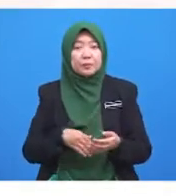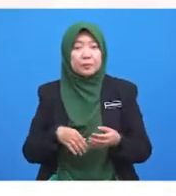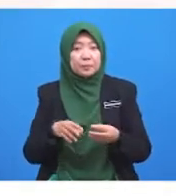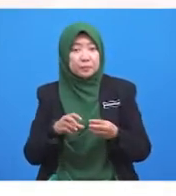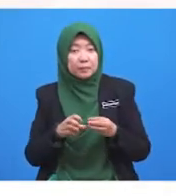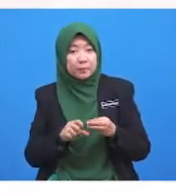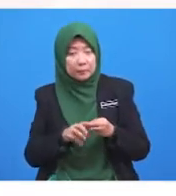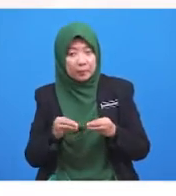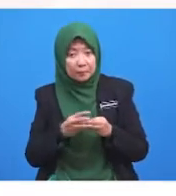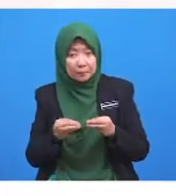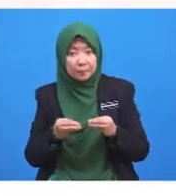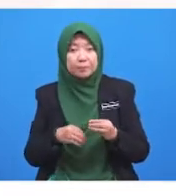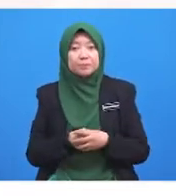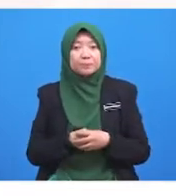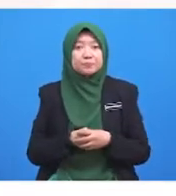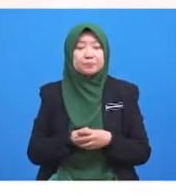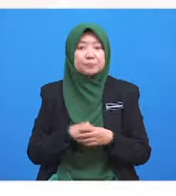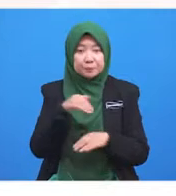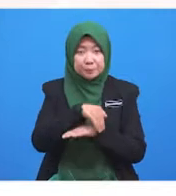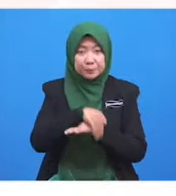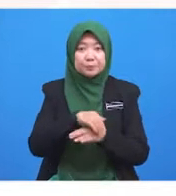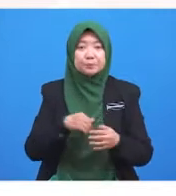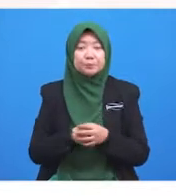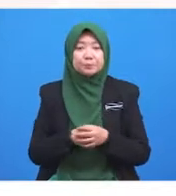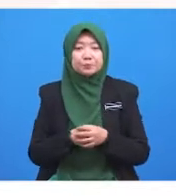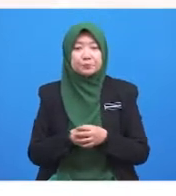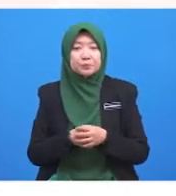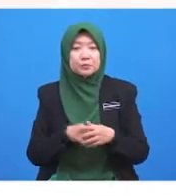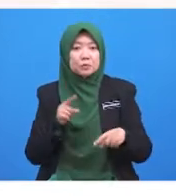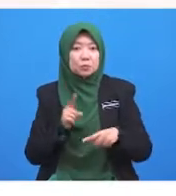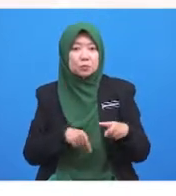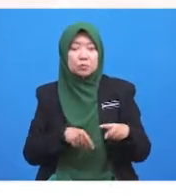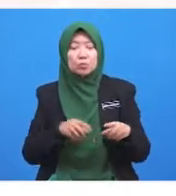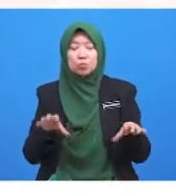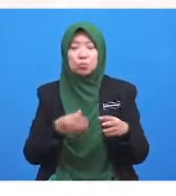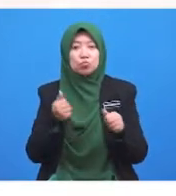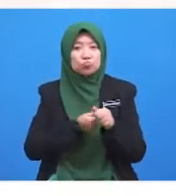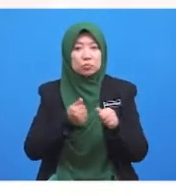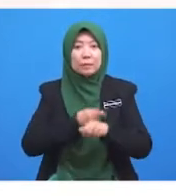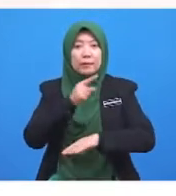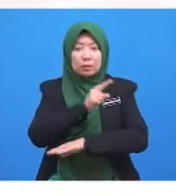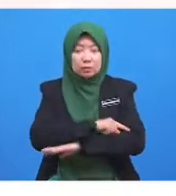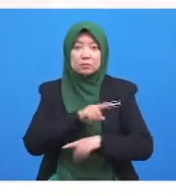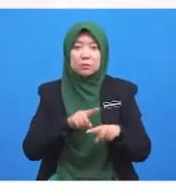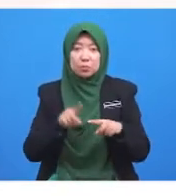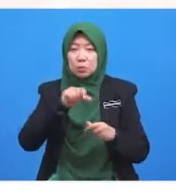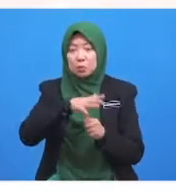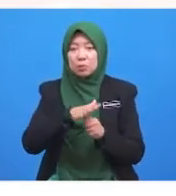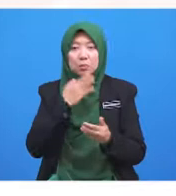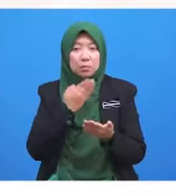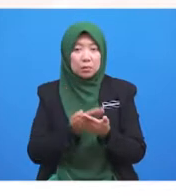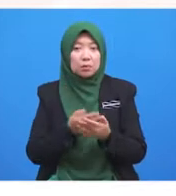malam. Rawatan Faraday ini tidak boleh dilakukan setiap hari, tetapi untuk kesan yang